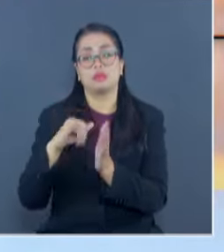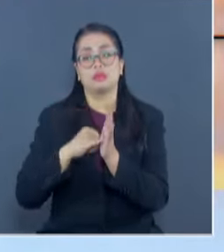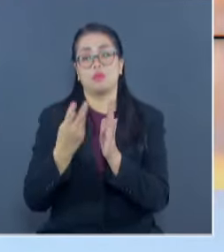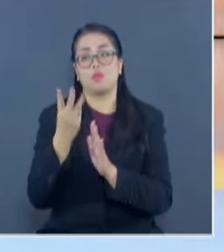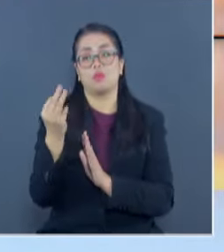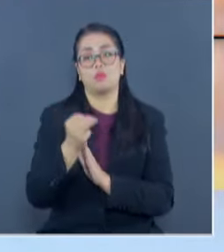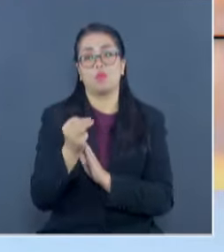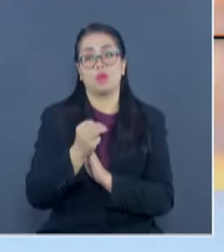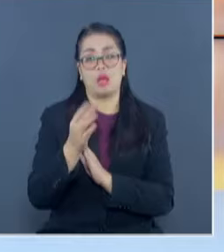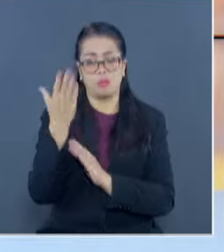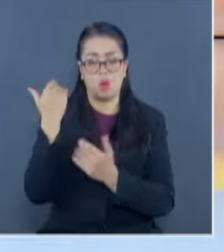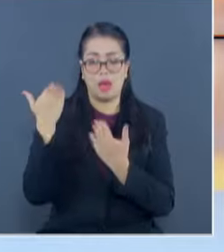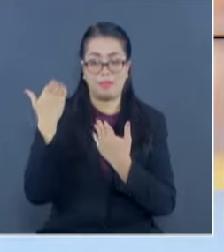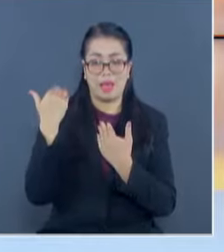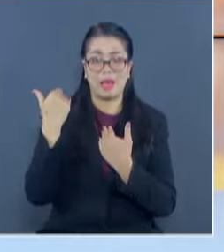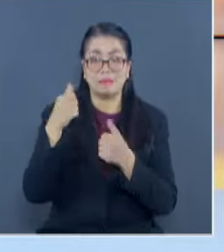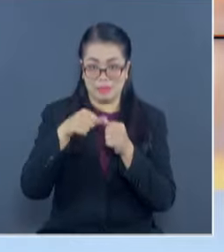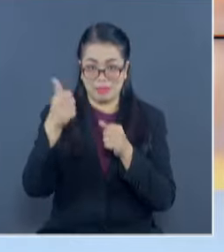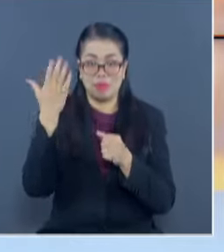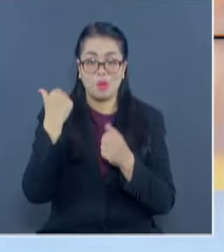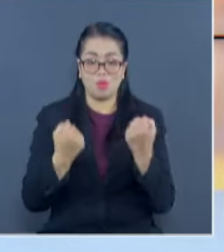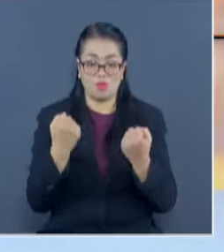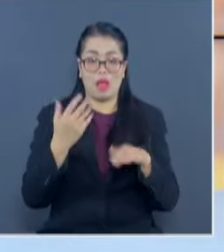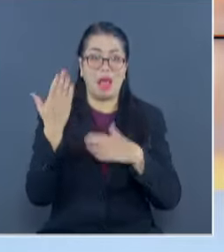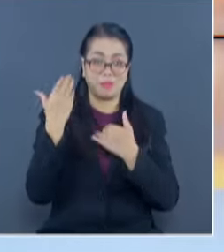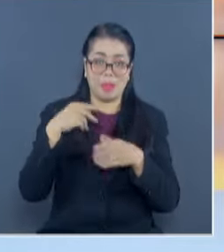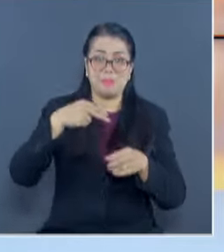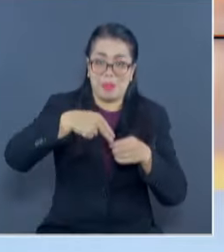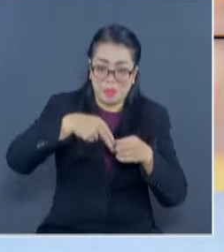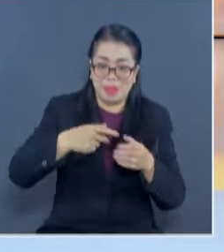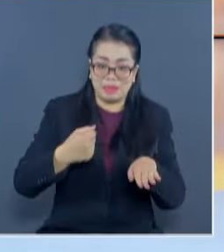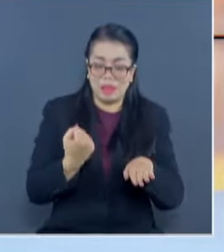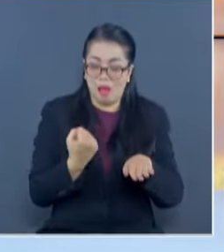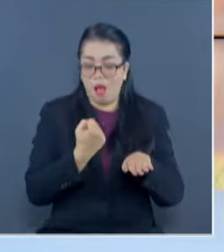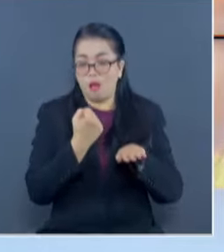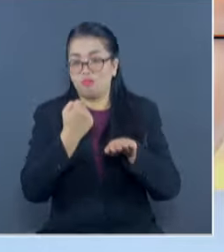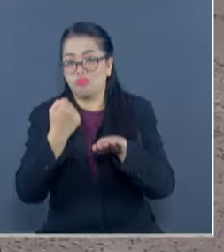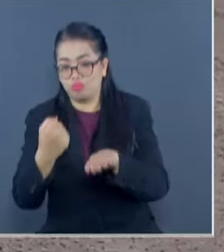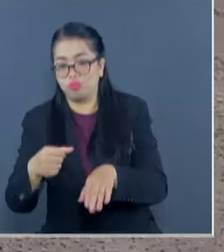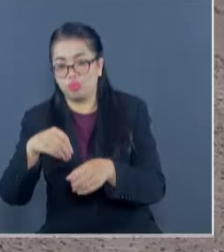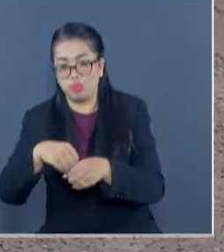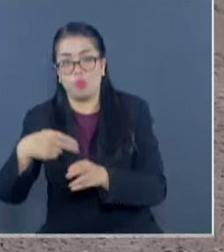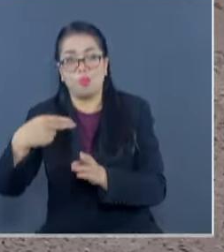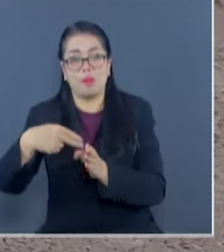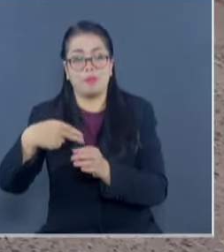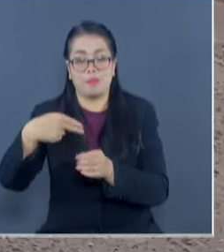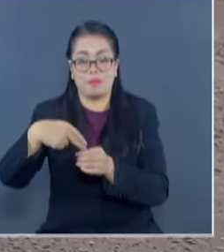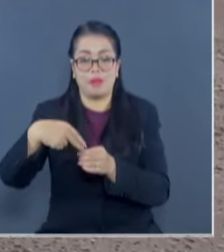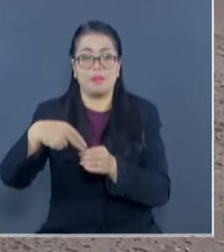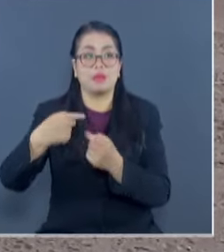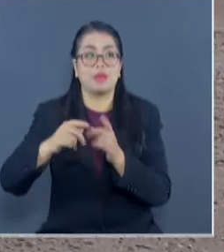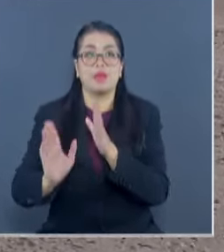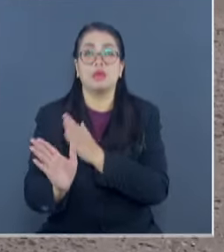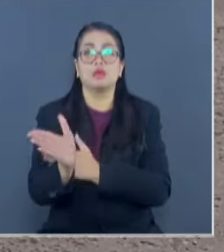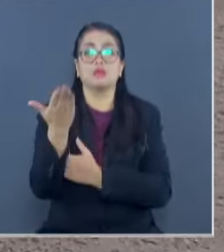รถแล้วก็อาบน้ำในปั๊มน้ำมันวัดไม่อยู่ฮะล่าสุดคราวนี้ฮะขับรถมาสายอยู่ในปั๊มน้ำมันแต่พอเช้าทำไมออก